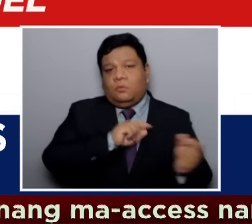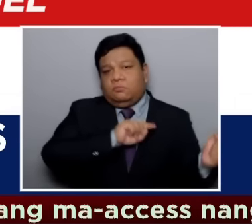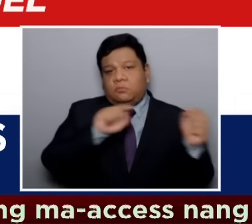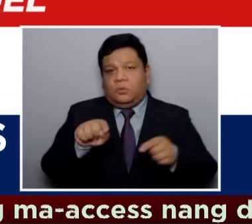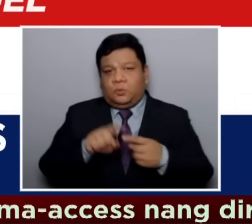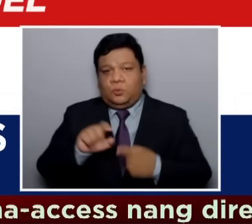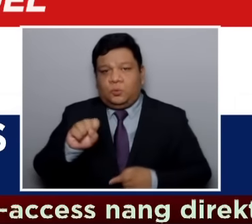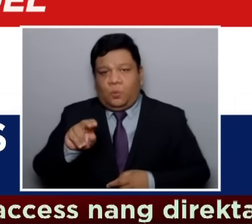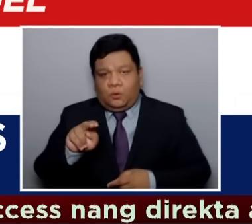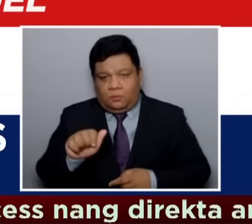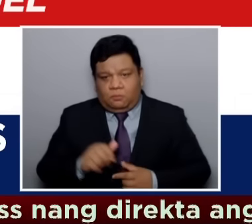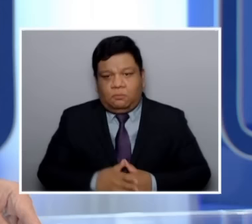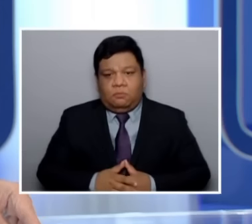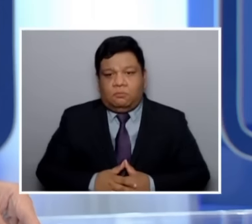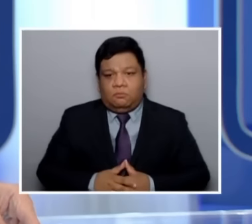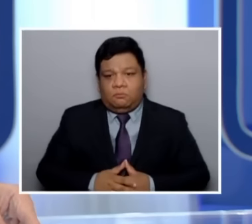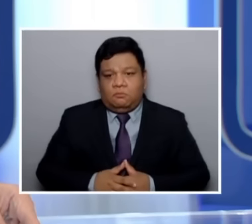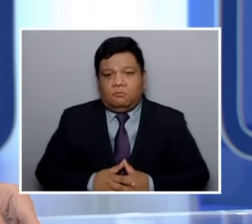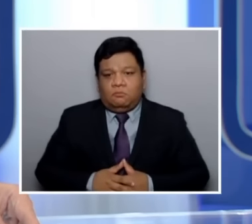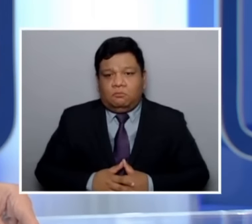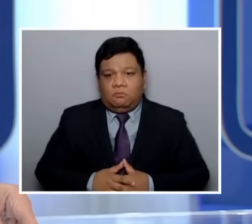SONA.